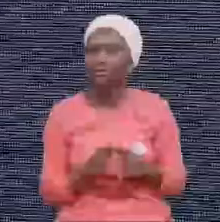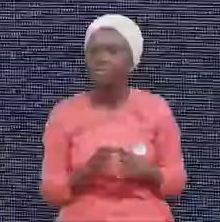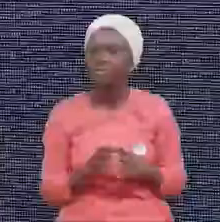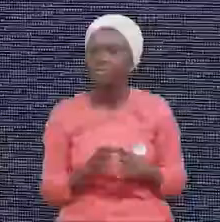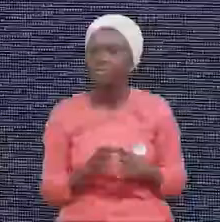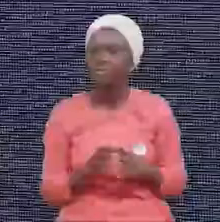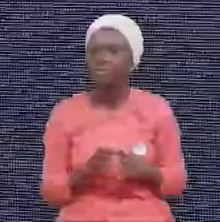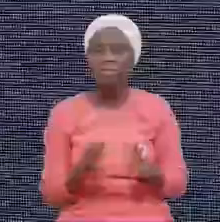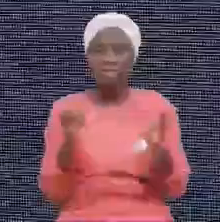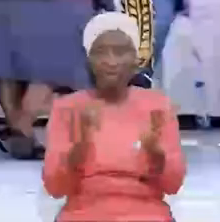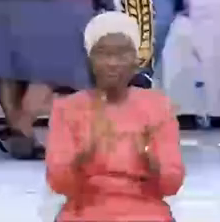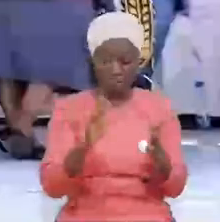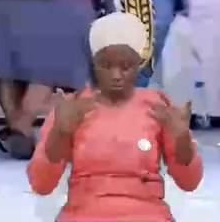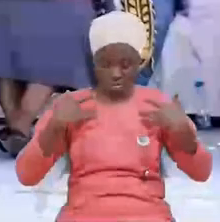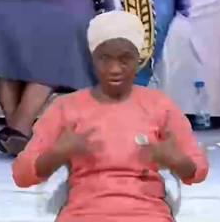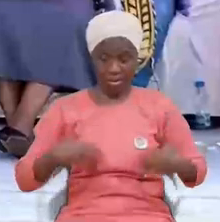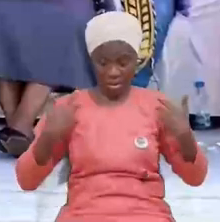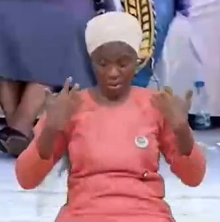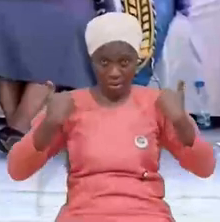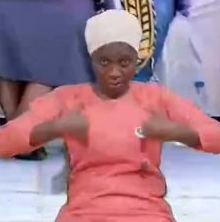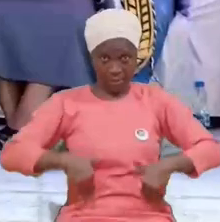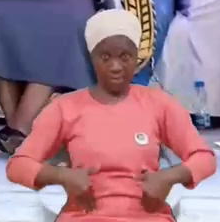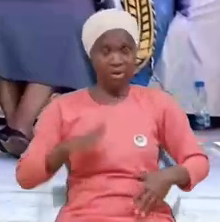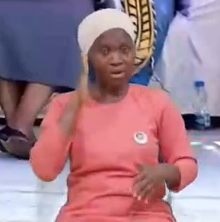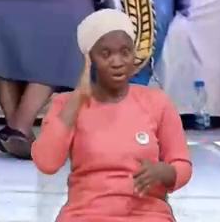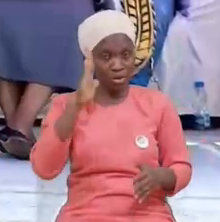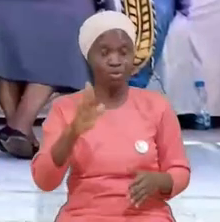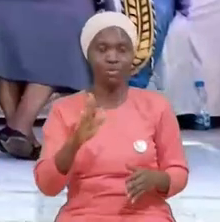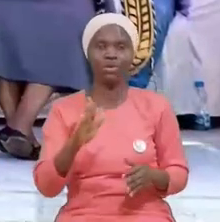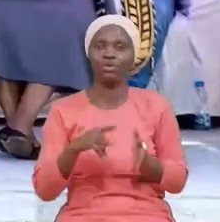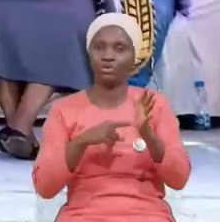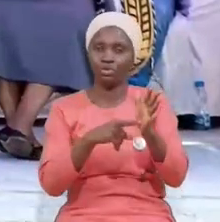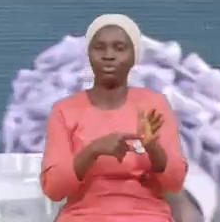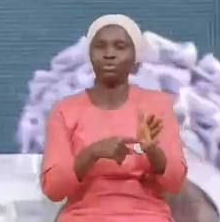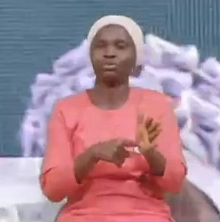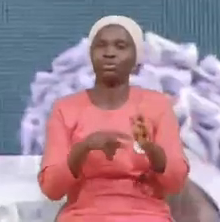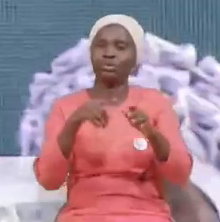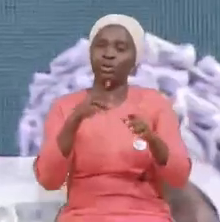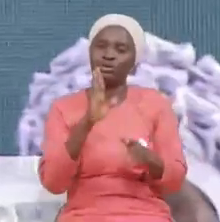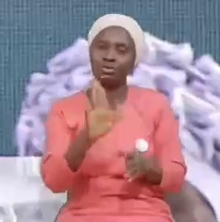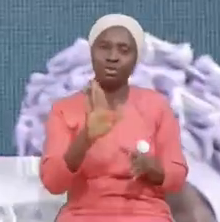Mais cette apparence va affecter ta performance. Tu vas à un entretien.